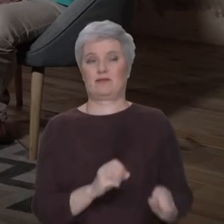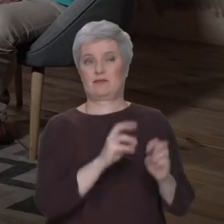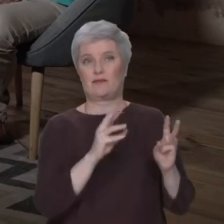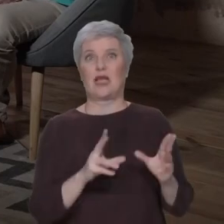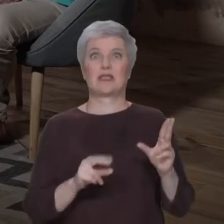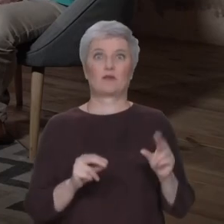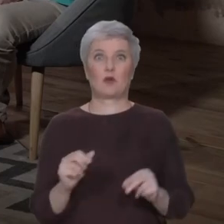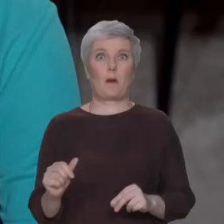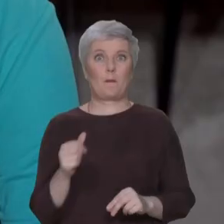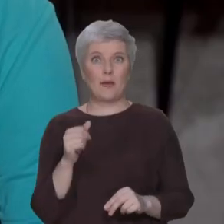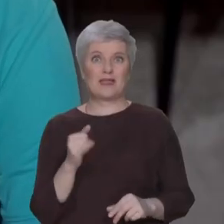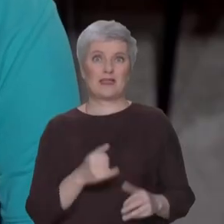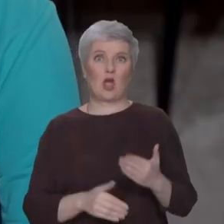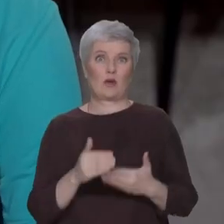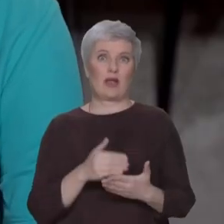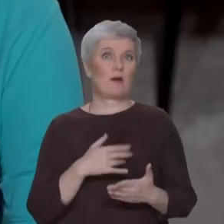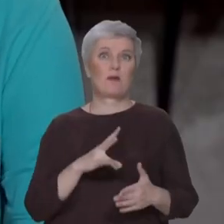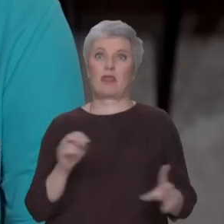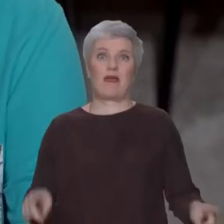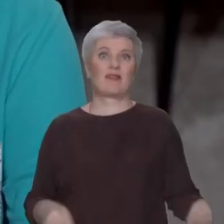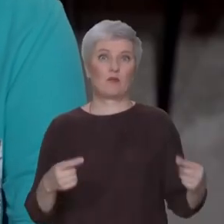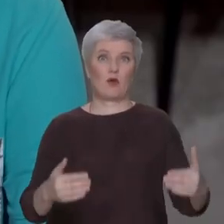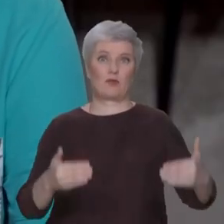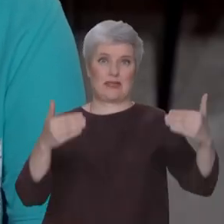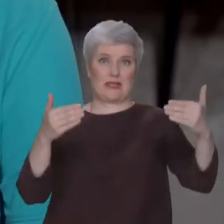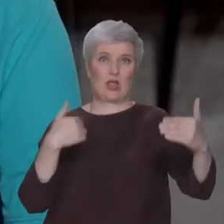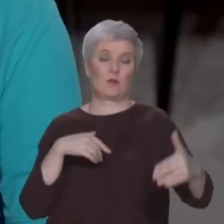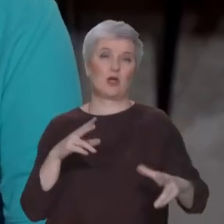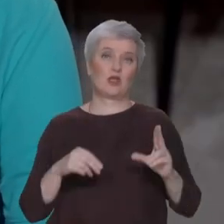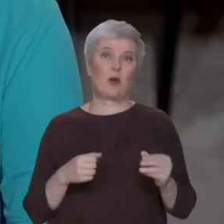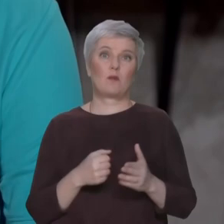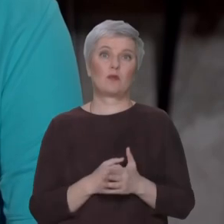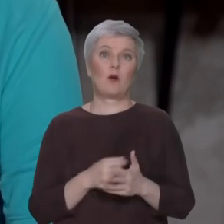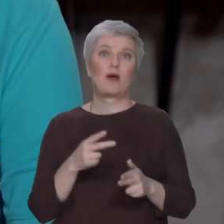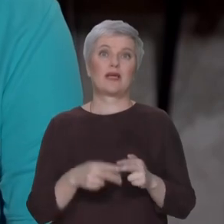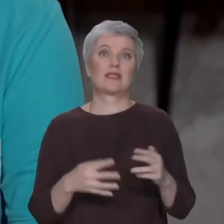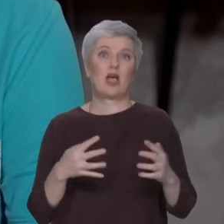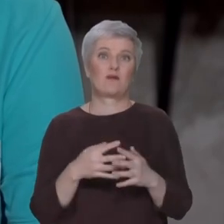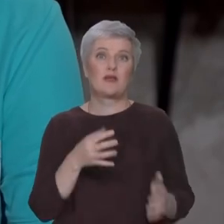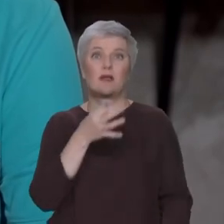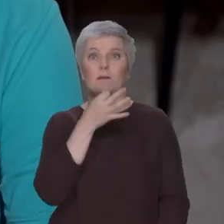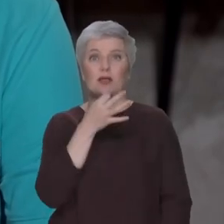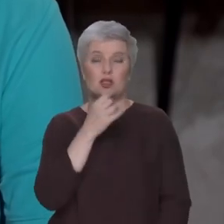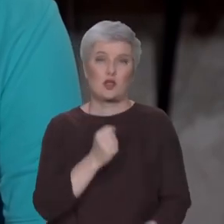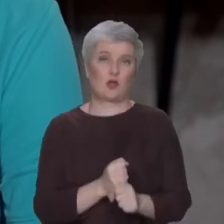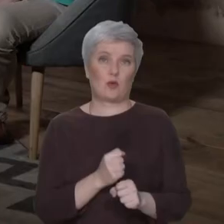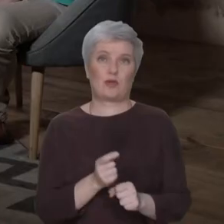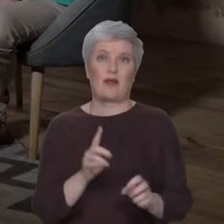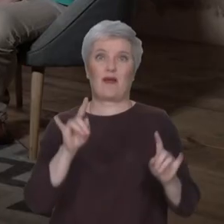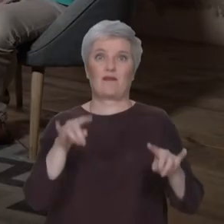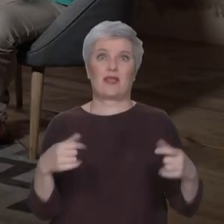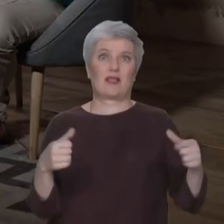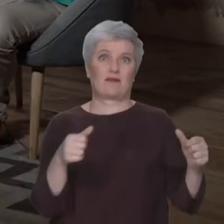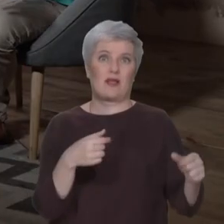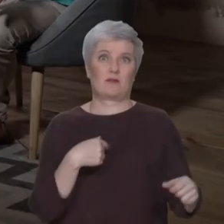тому що ми не відбудовуємо стіну. Ми вважаємо, що до кінця війни просто трошки якось передчасно робити, навіть вікна вставляти.